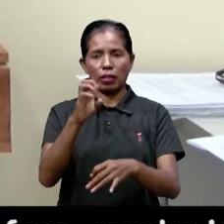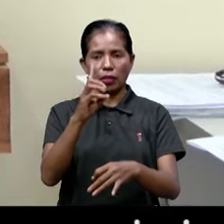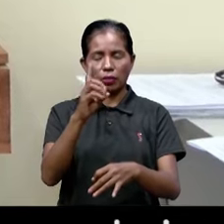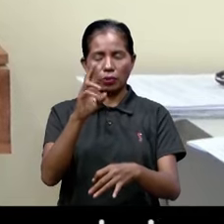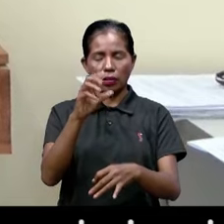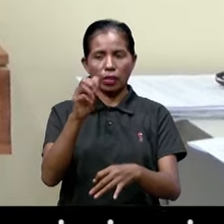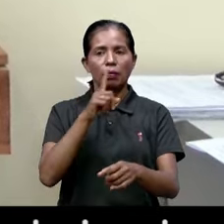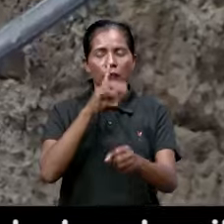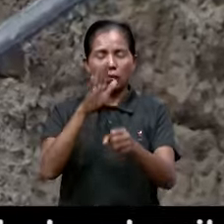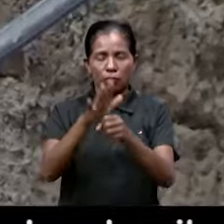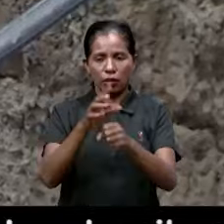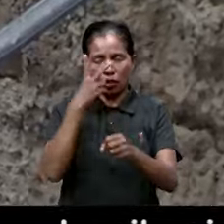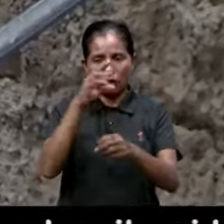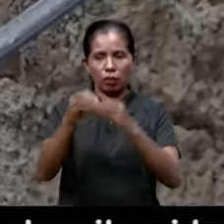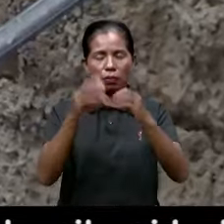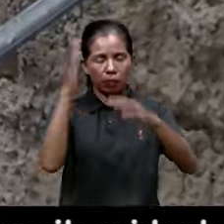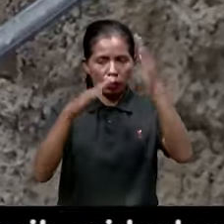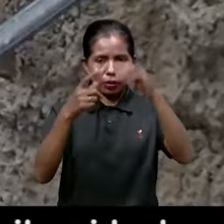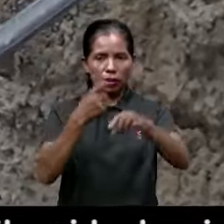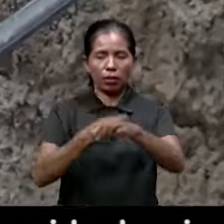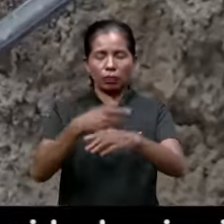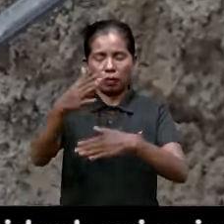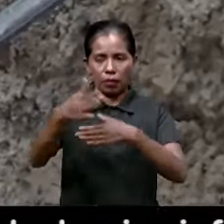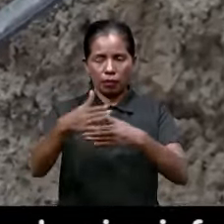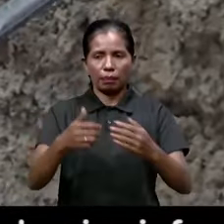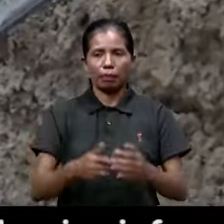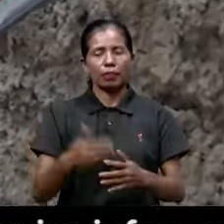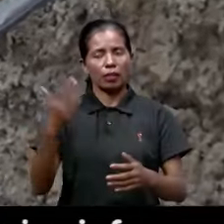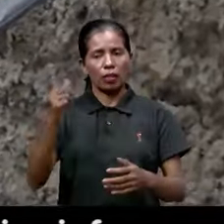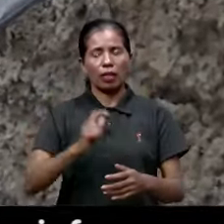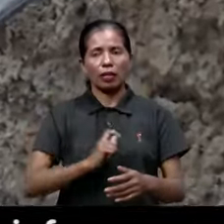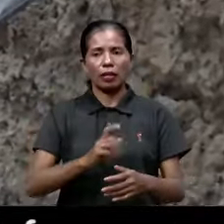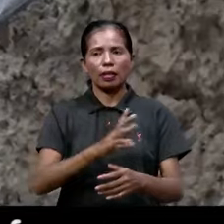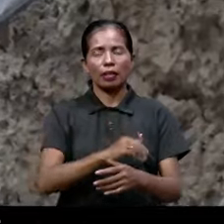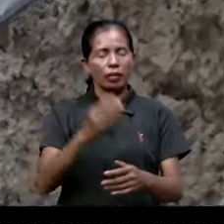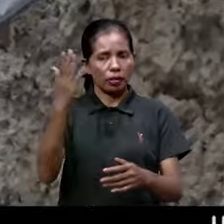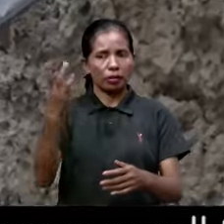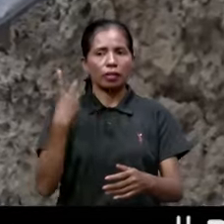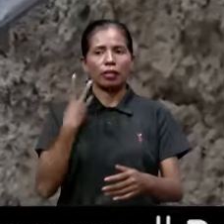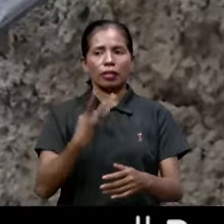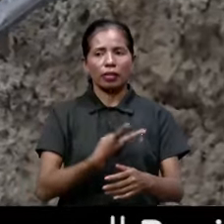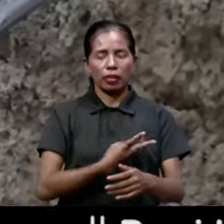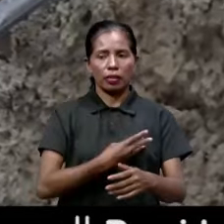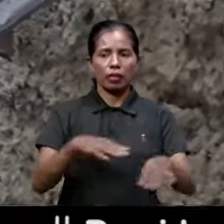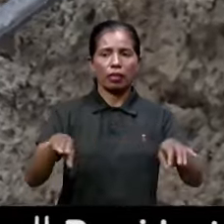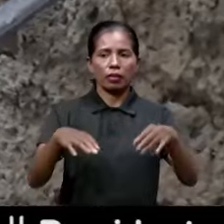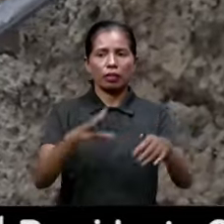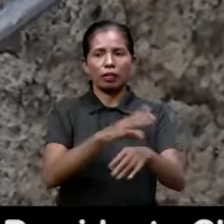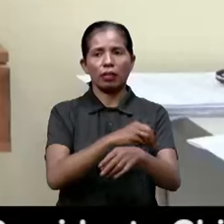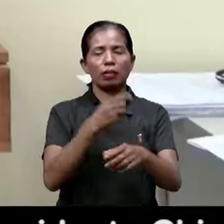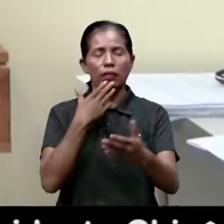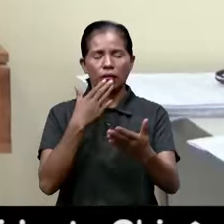Ximenes, promete se resolve o problema ne e a tempo badak. Itur lara, e a novane ita itene sistema ne